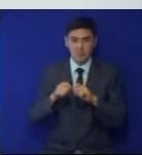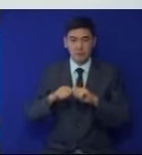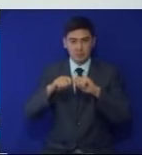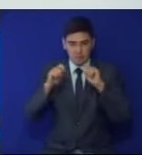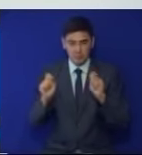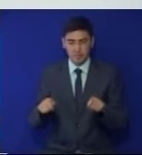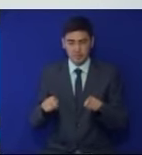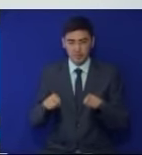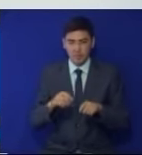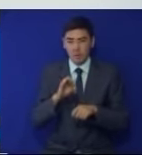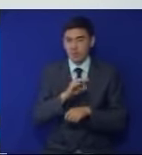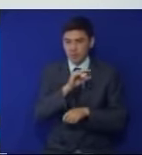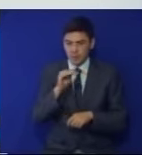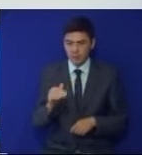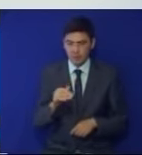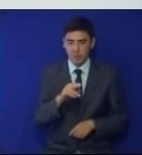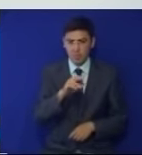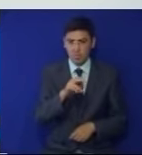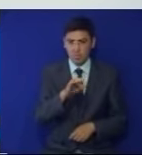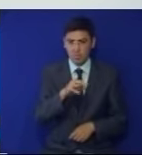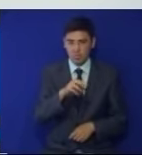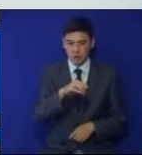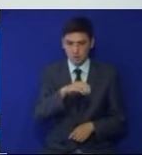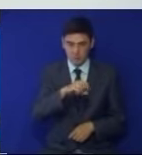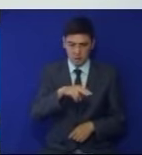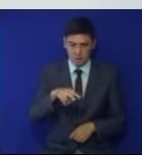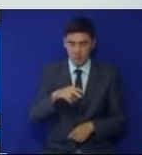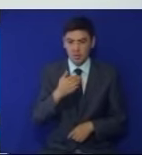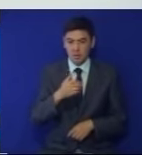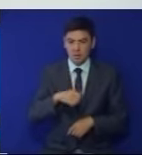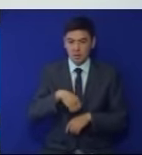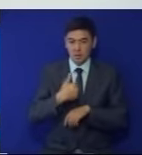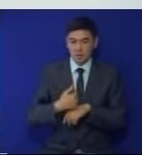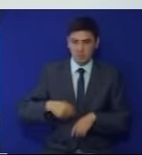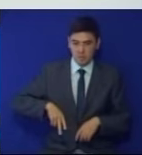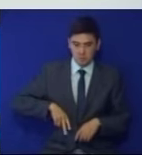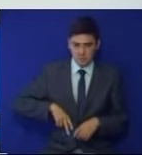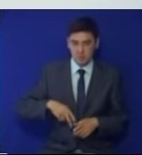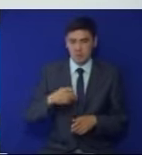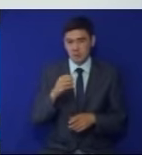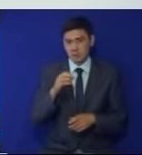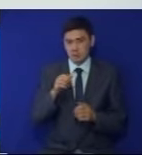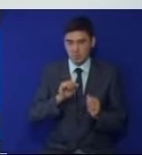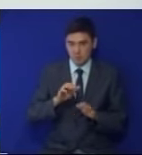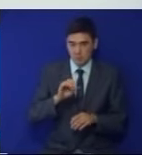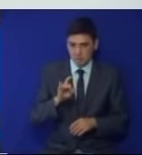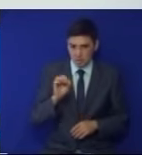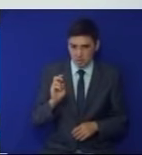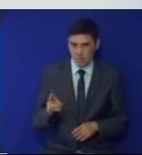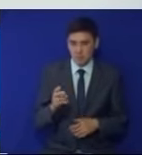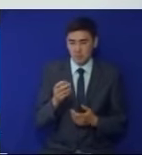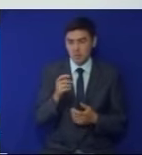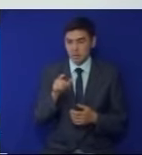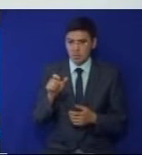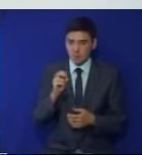кешенінің ашылуына Полиметал акционерлік қоғамының бас директоры Виталий Несис, облыс әкімінің орынбасары Серік Ақтанов, жергілікті атқарушы